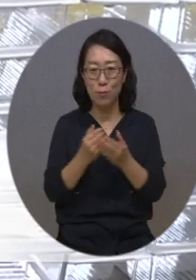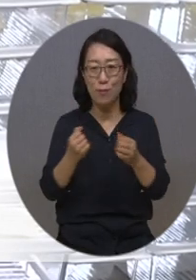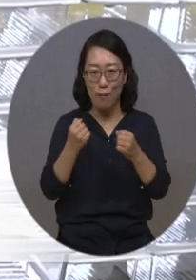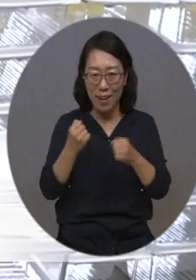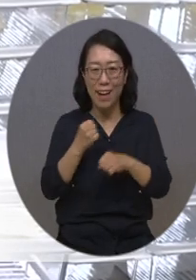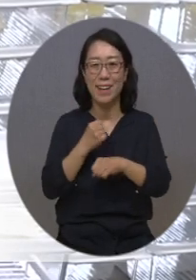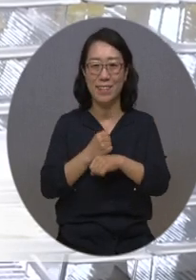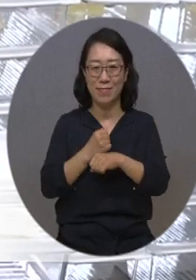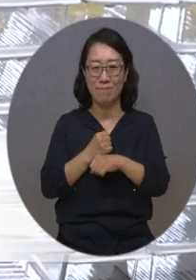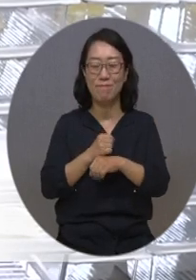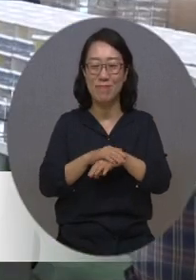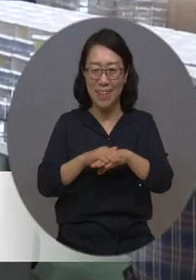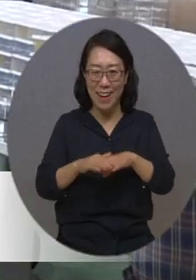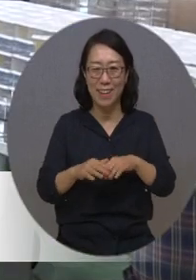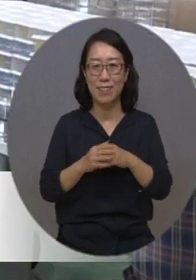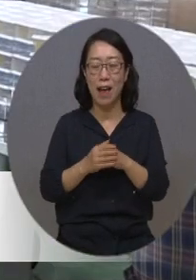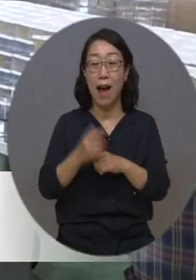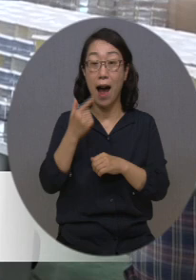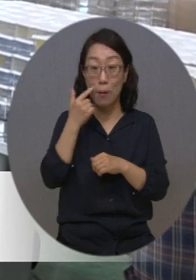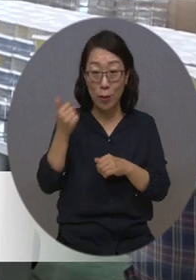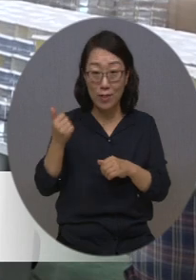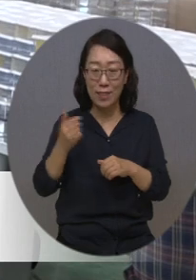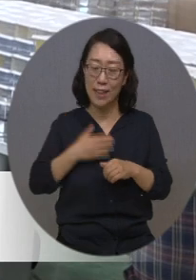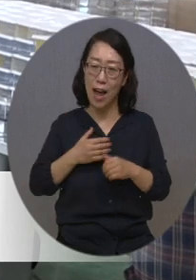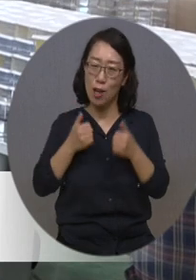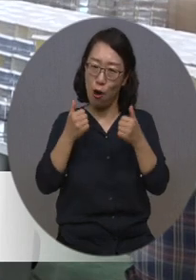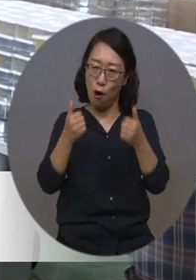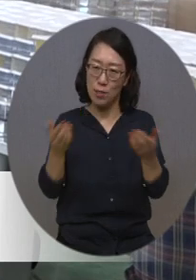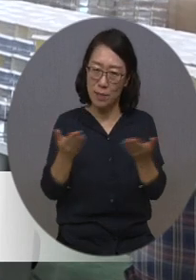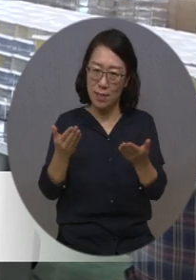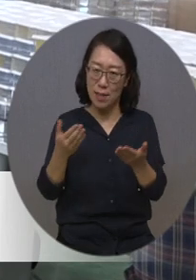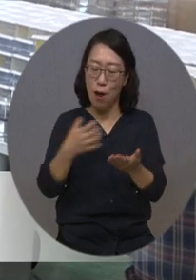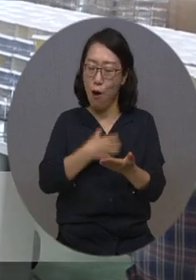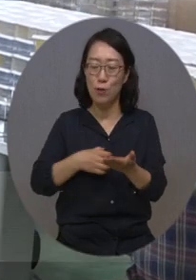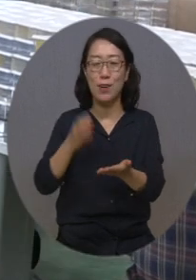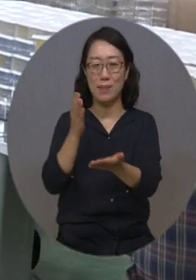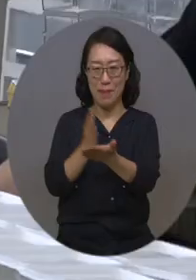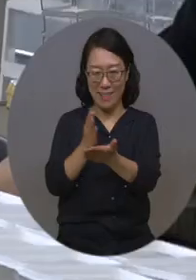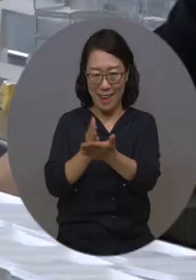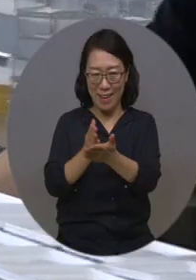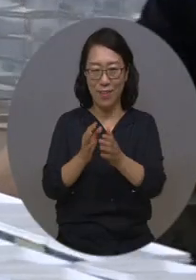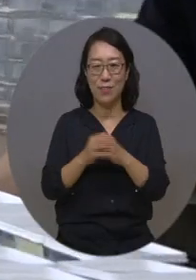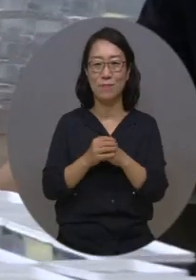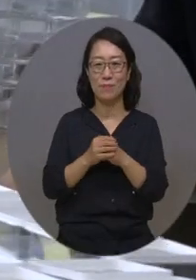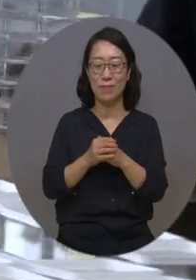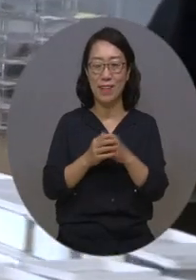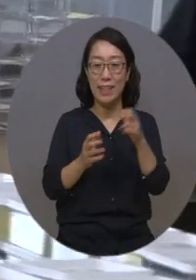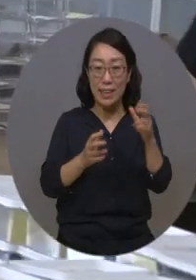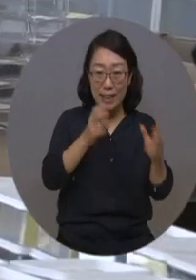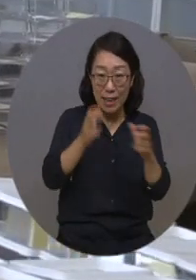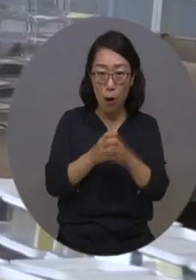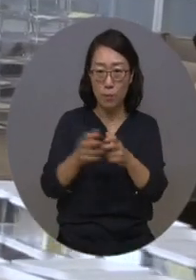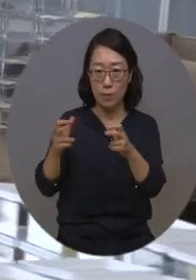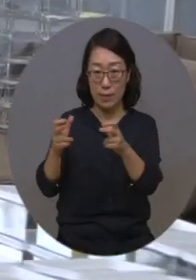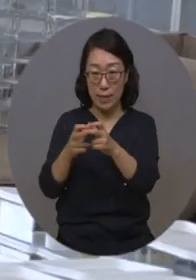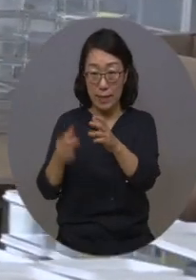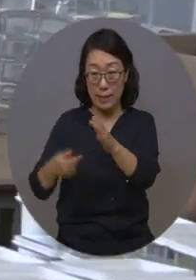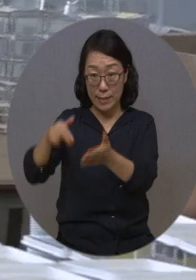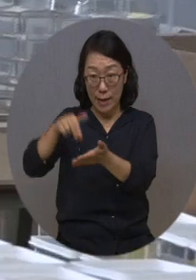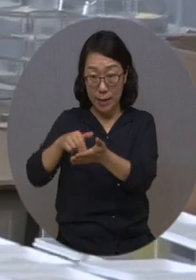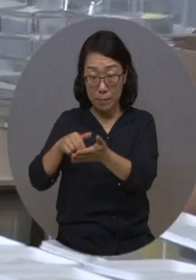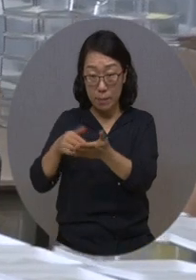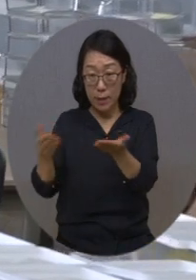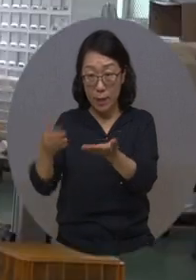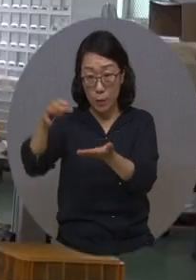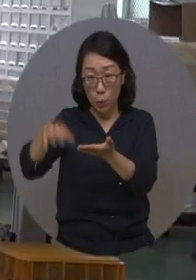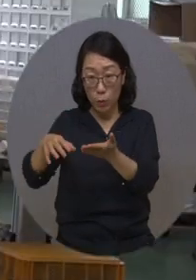이래 잘하고 있습니다. 아버지 열심히 잘하고 있습니다. 걱정하지 마세요. 기업과 장애인 자립작업장이